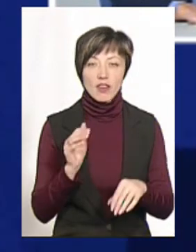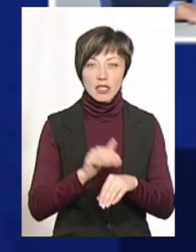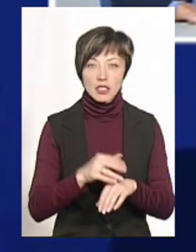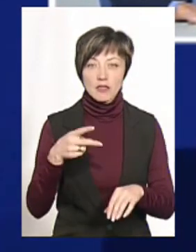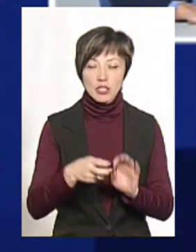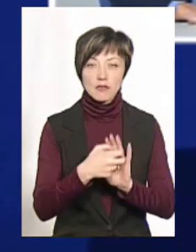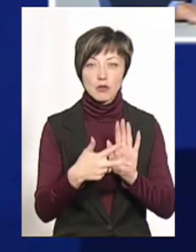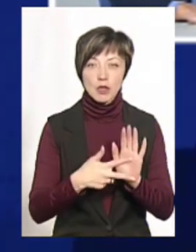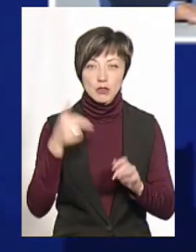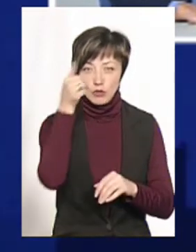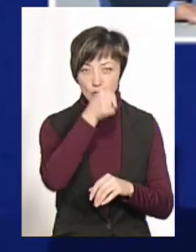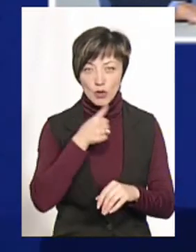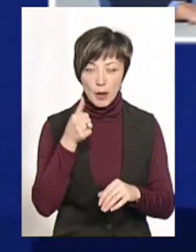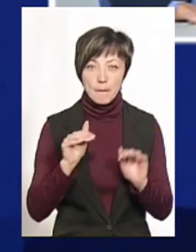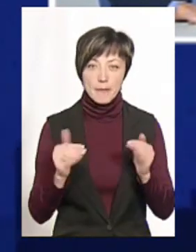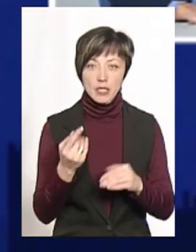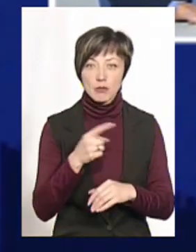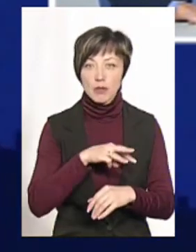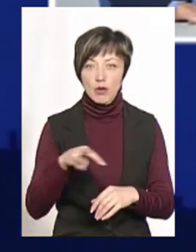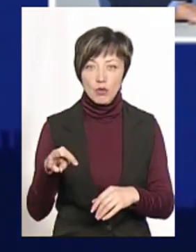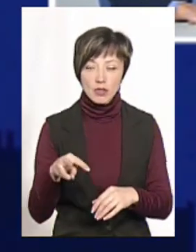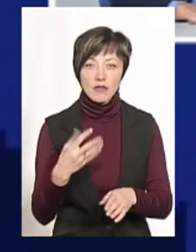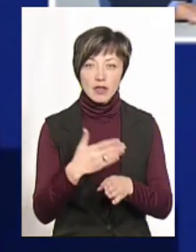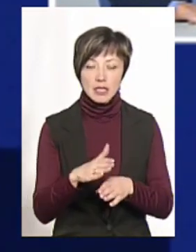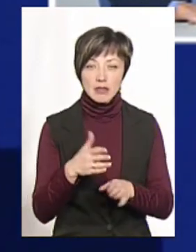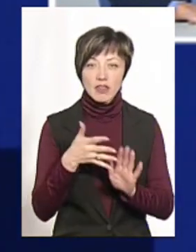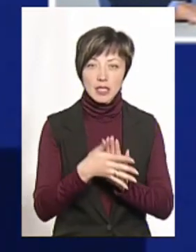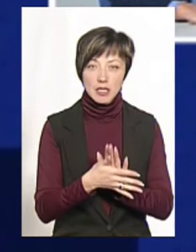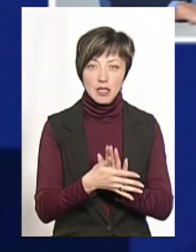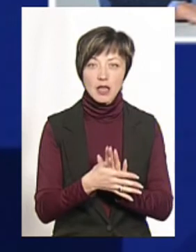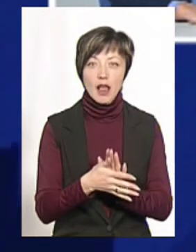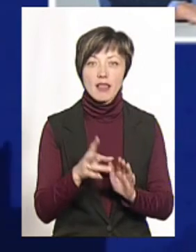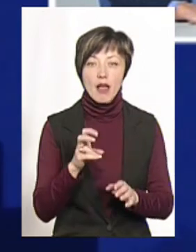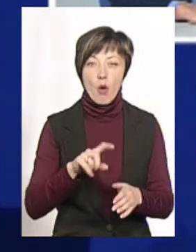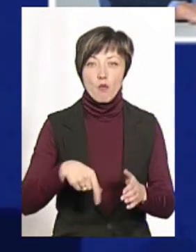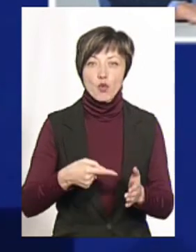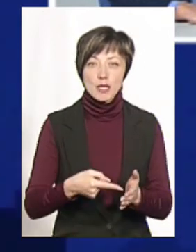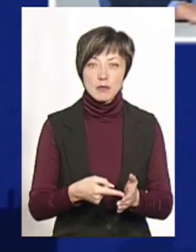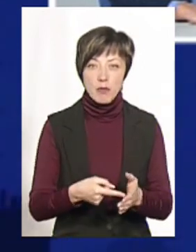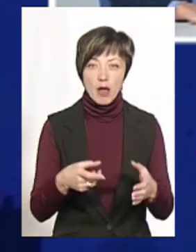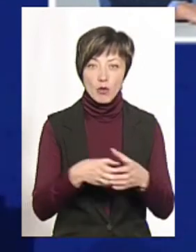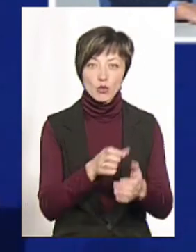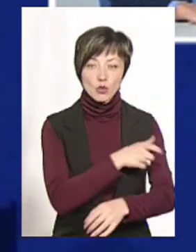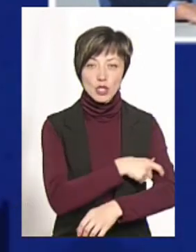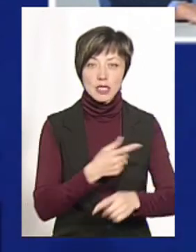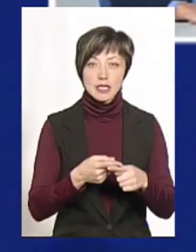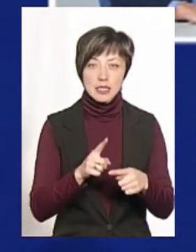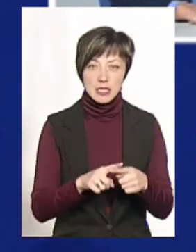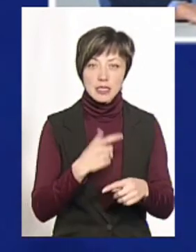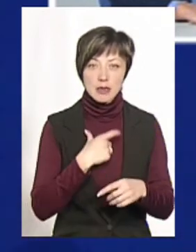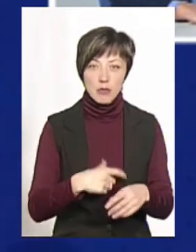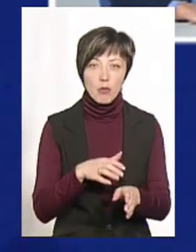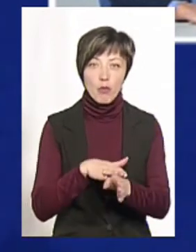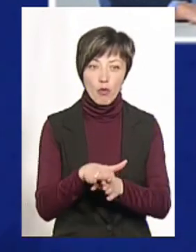Фактично, в 2018 році ми менше мільйона витратили на муніципальну дружину, але це буде неправильно говорити «витратили», тому що муніципальна дружина